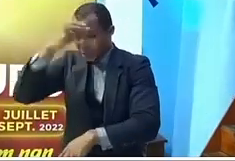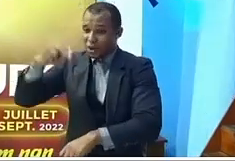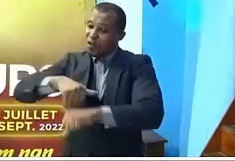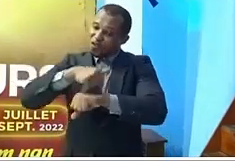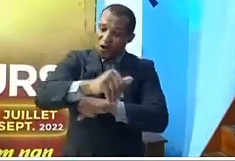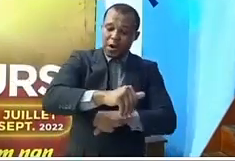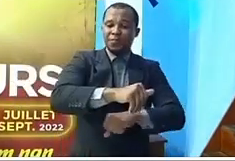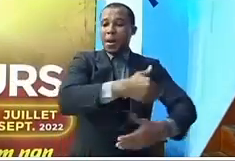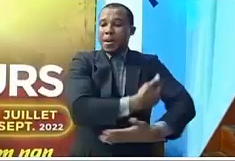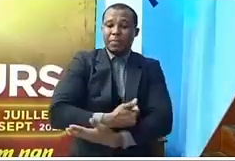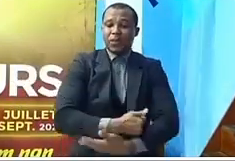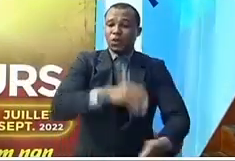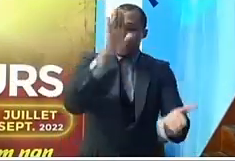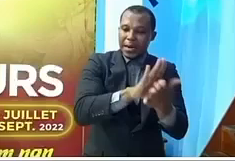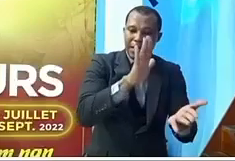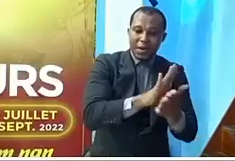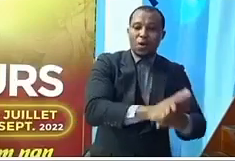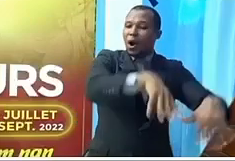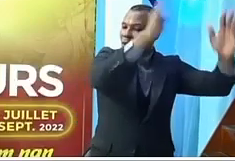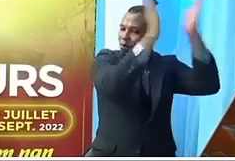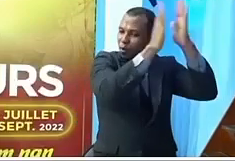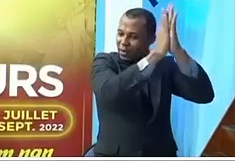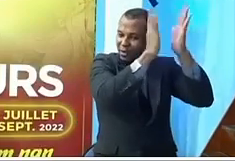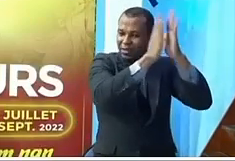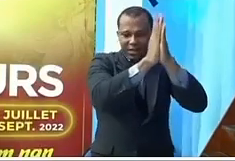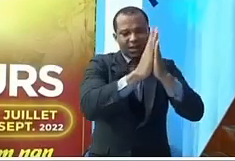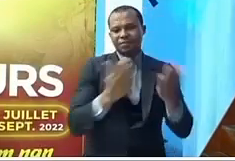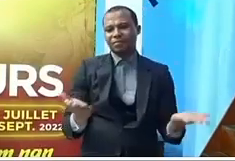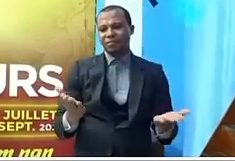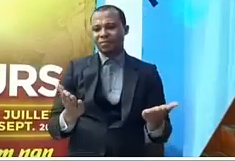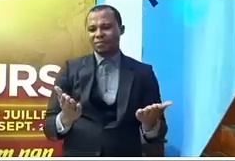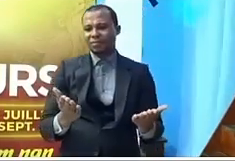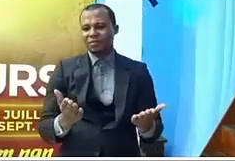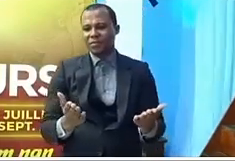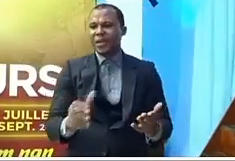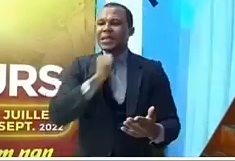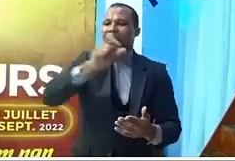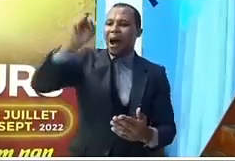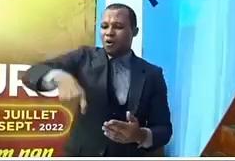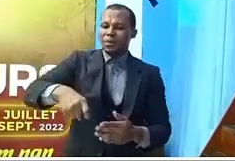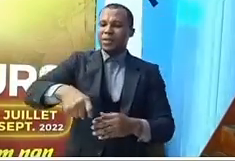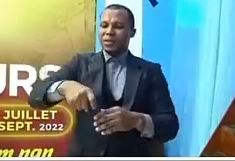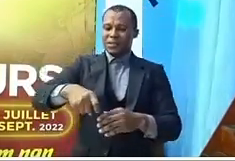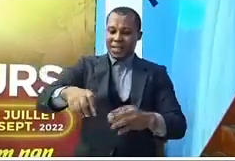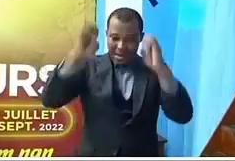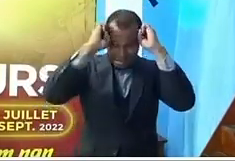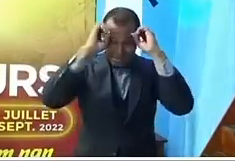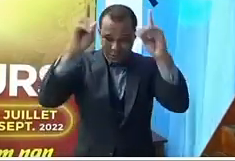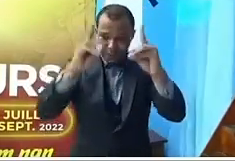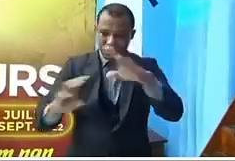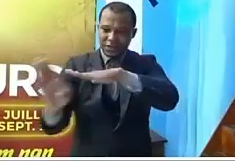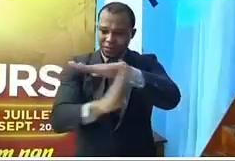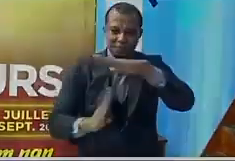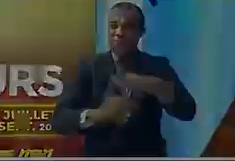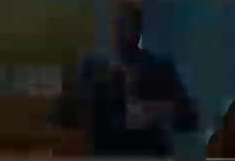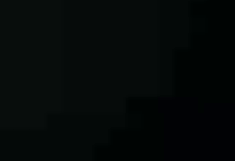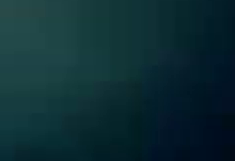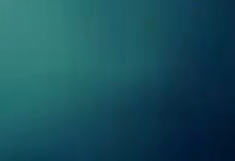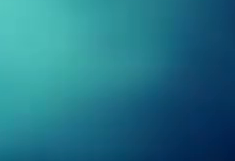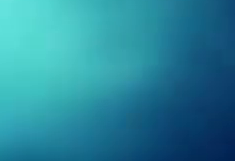l'école protestant. Ça va obliger toucher la foi moun, c'est éducation qui est à la base. Mais pas gagne assez.